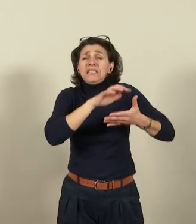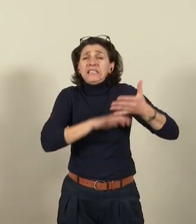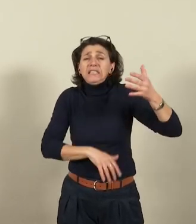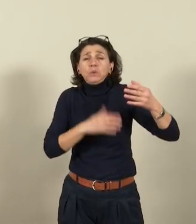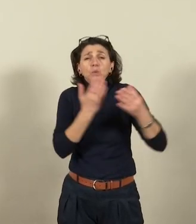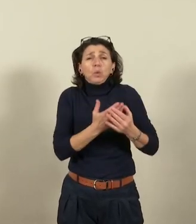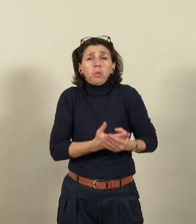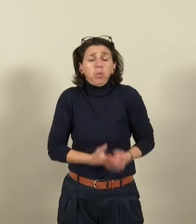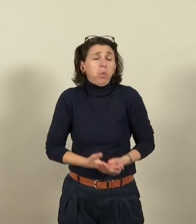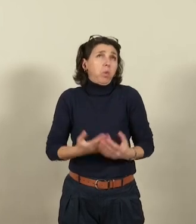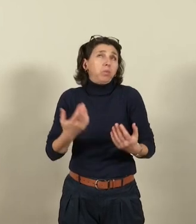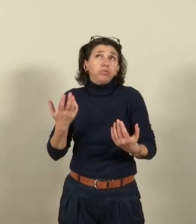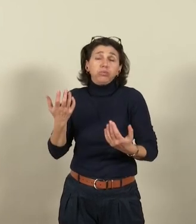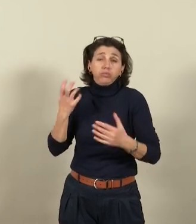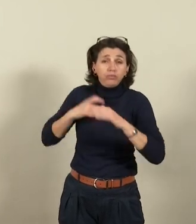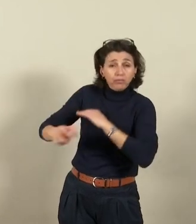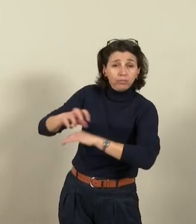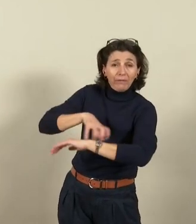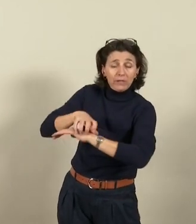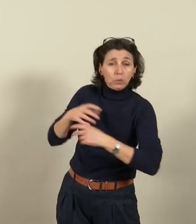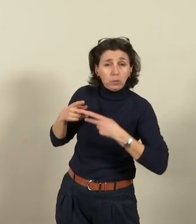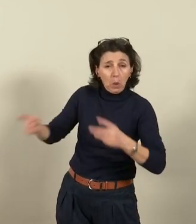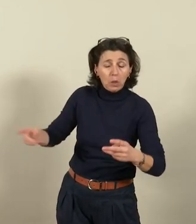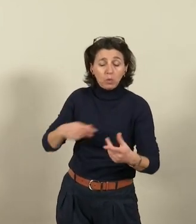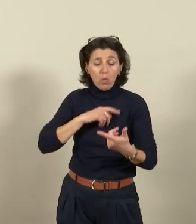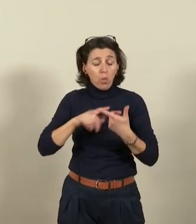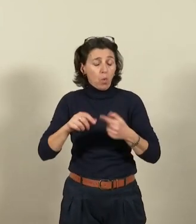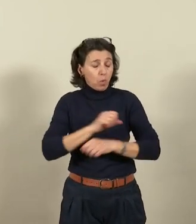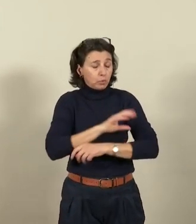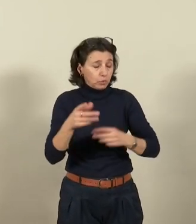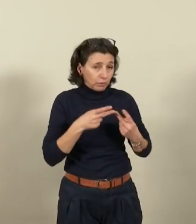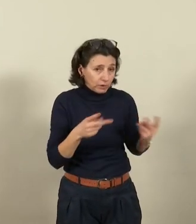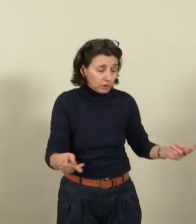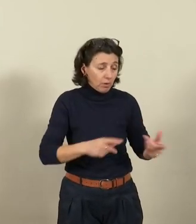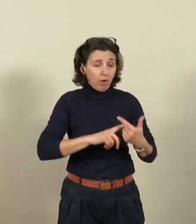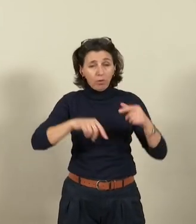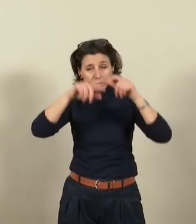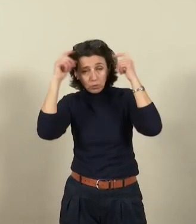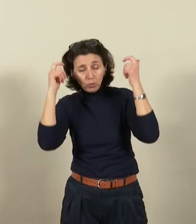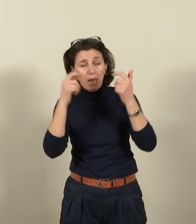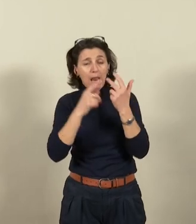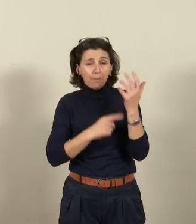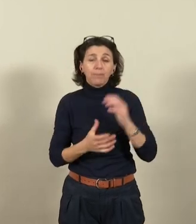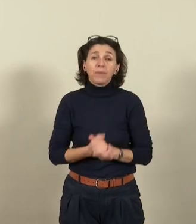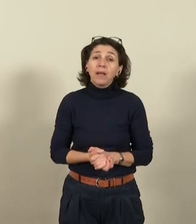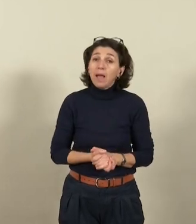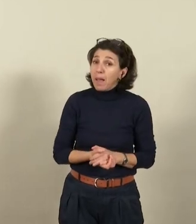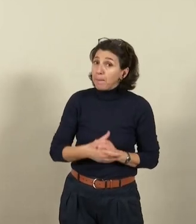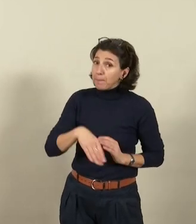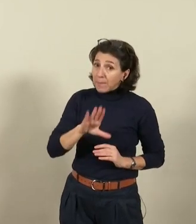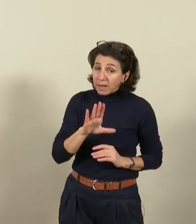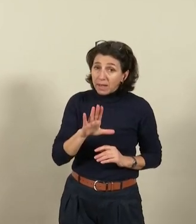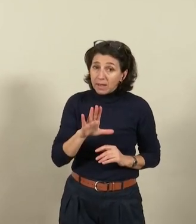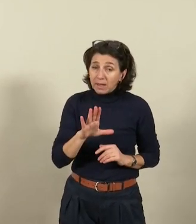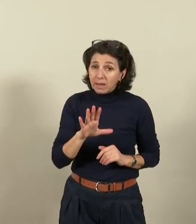la déclaration en préfecture le le Journal Officiel les statuts mais vous ne mentionnez pas dans cette